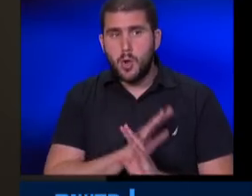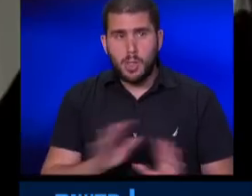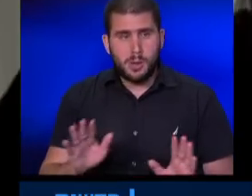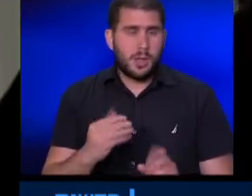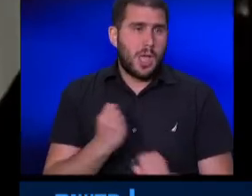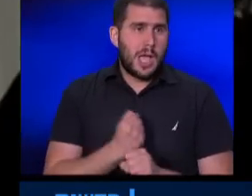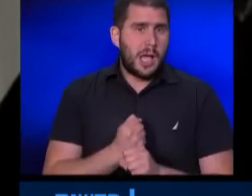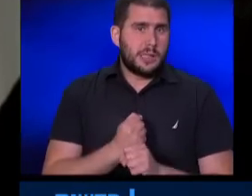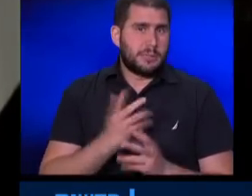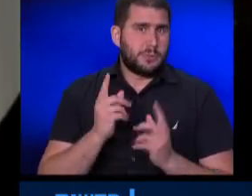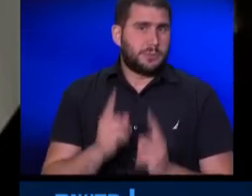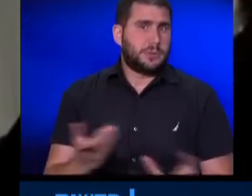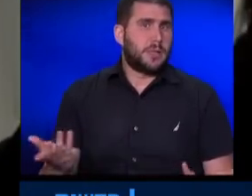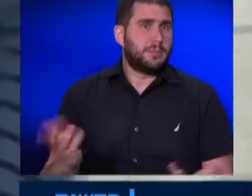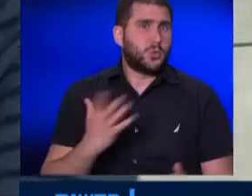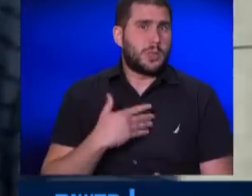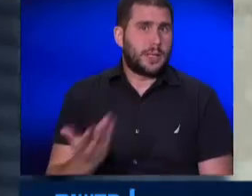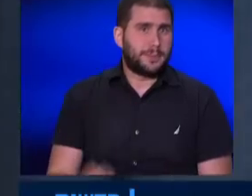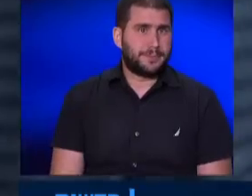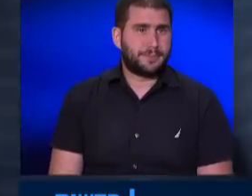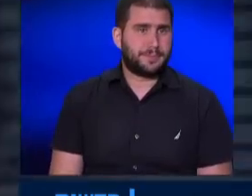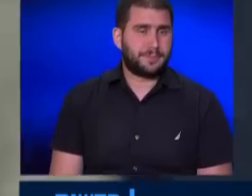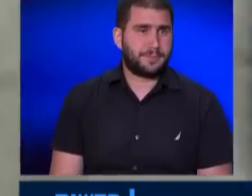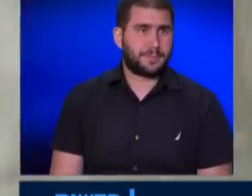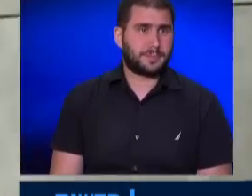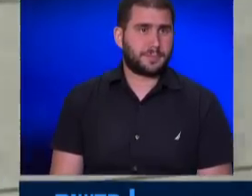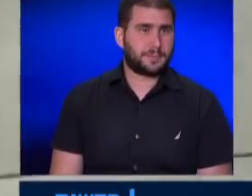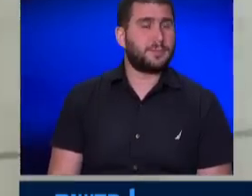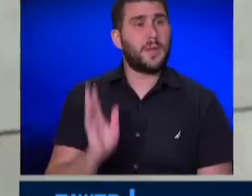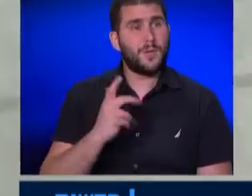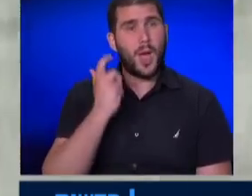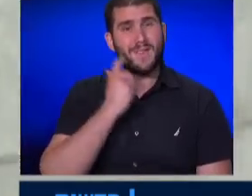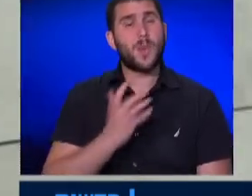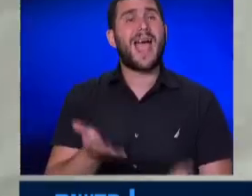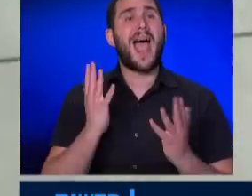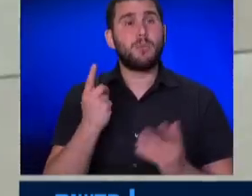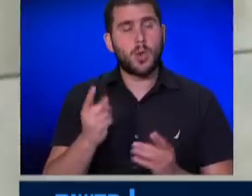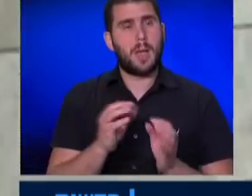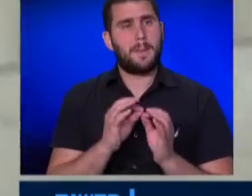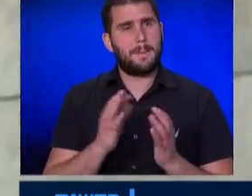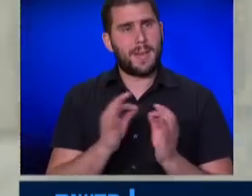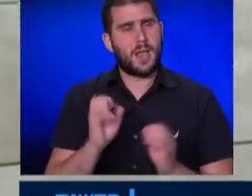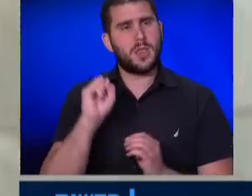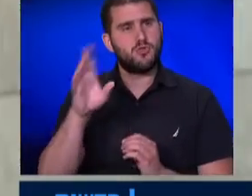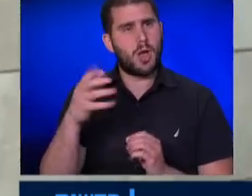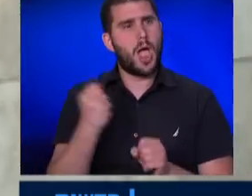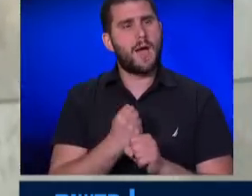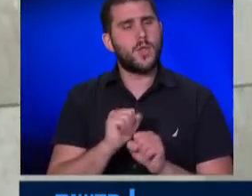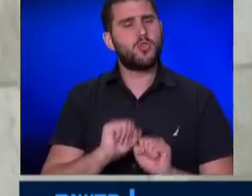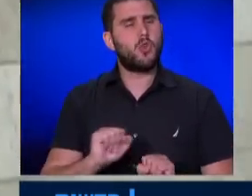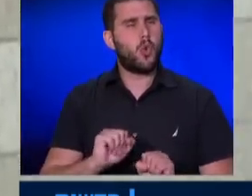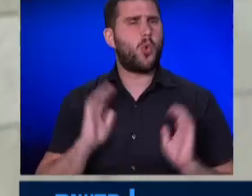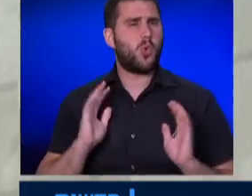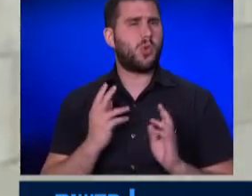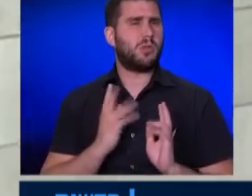שאלות, ועשה את מה שהוא עשה. על אף העבירות החמורות, בתחילה נשלח גרוס לעבודות שירות